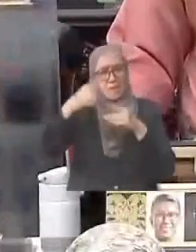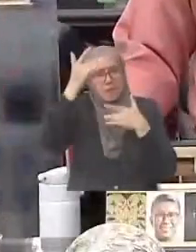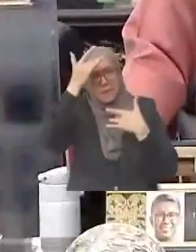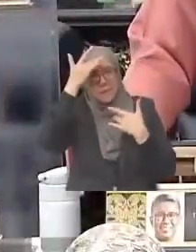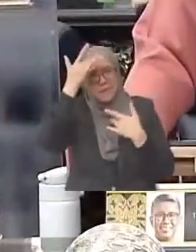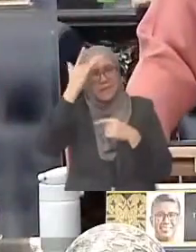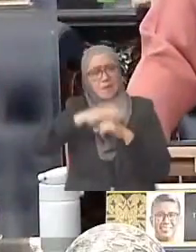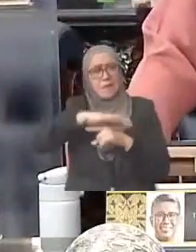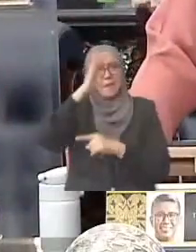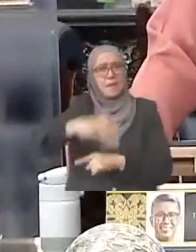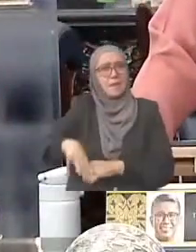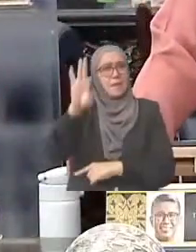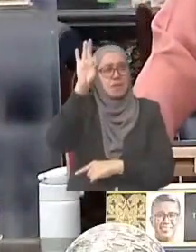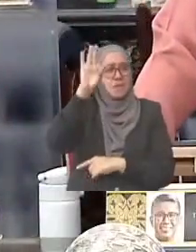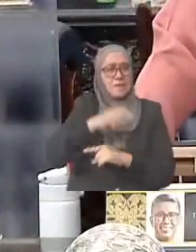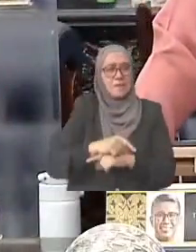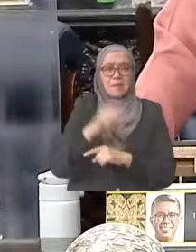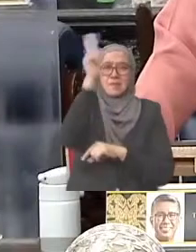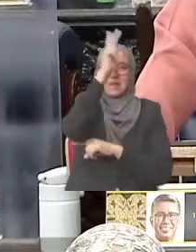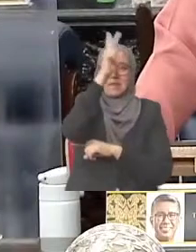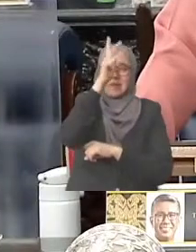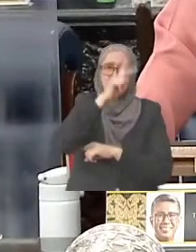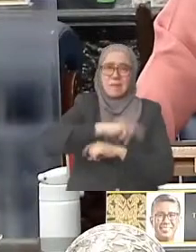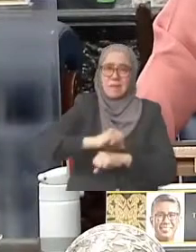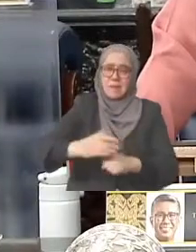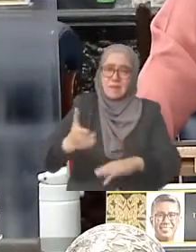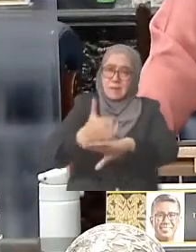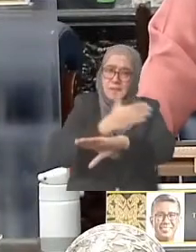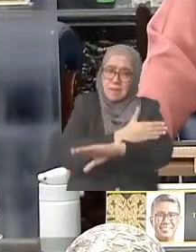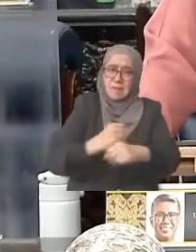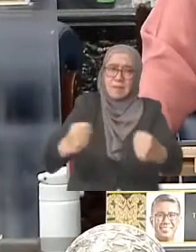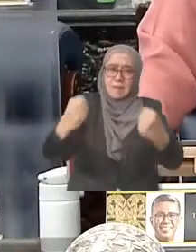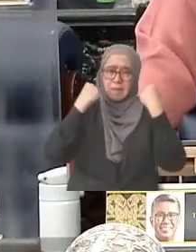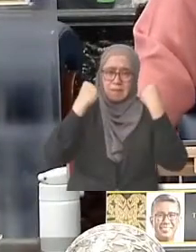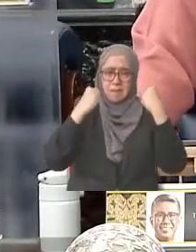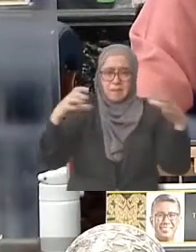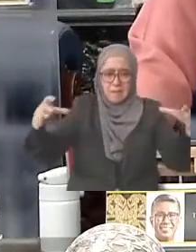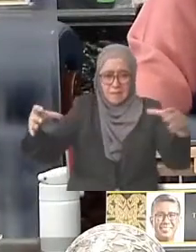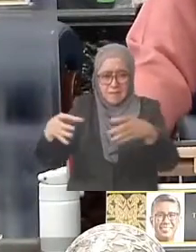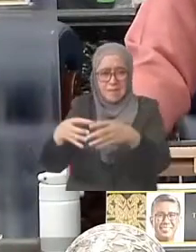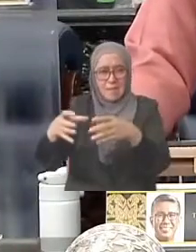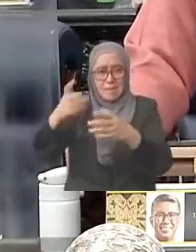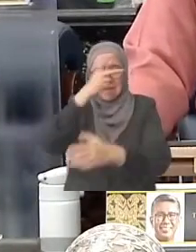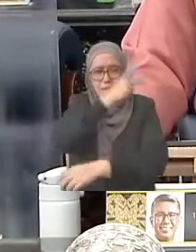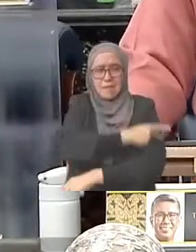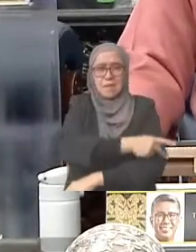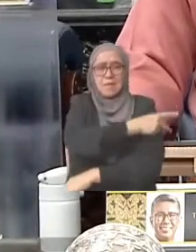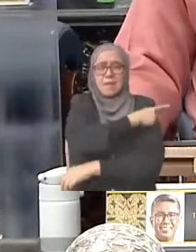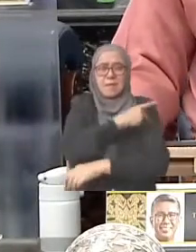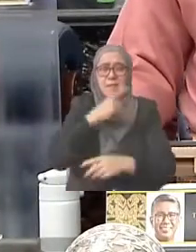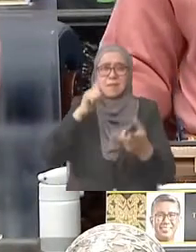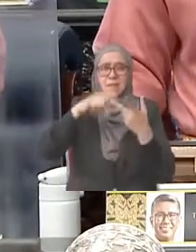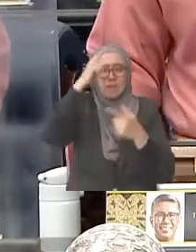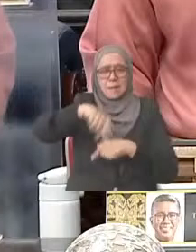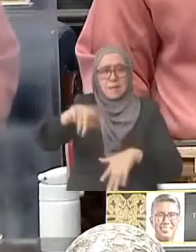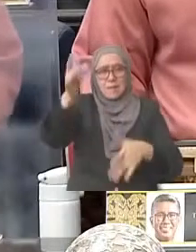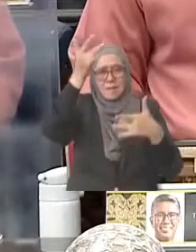akan memantapkan pengurusan klik ke penyakit Jalan jompo.di blazer seperti lysosomal